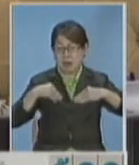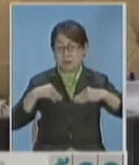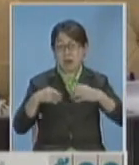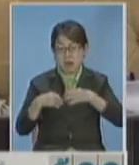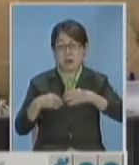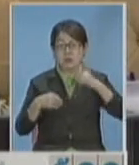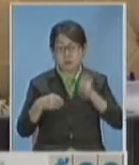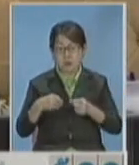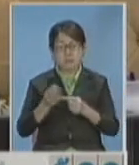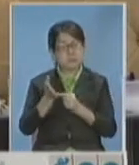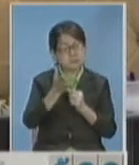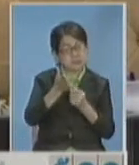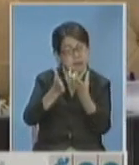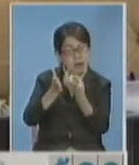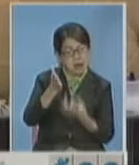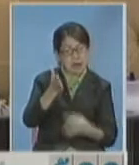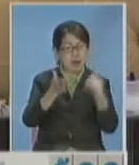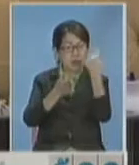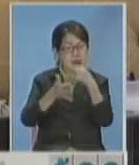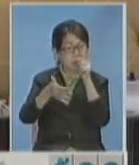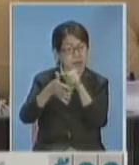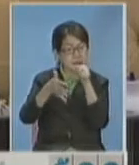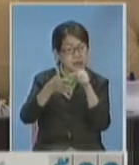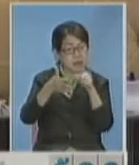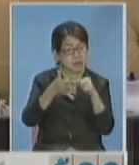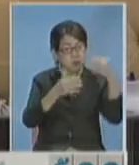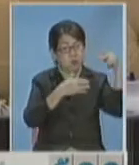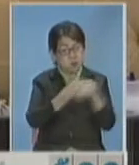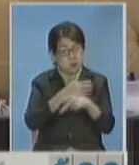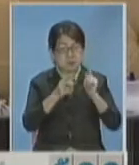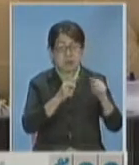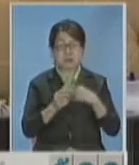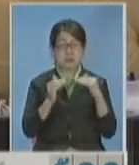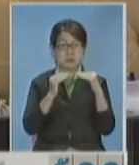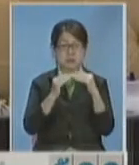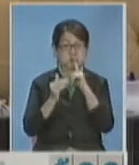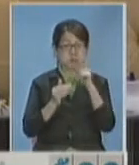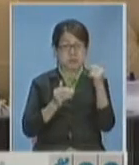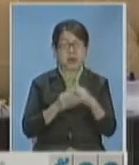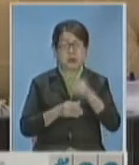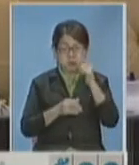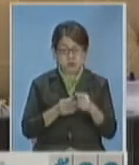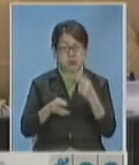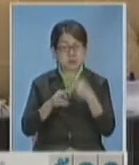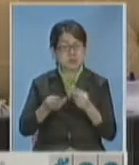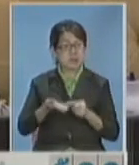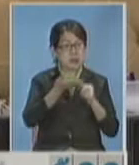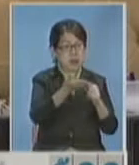ยื่นจะอภิปรายว่าใครทุจริตหรือมีการโกงก็ยังไม่มีสิทธิ์เลยครับถ้าไม่ยื่นถอดถ